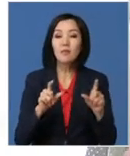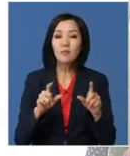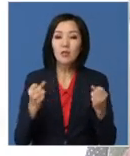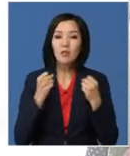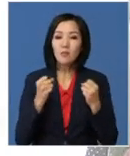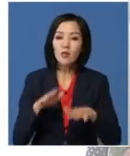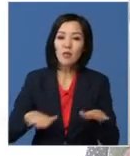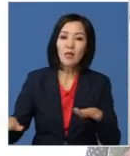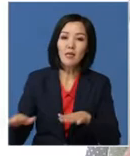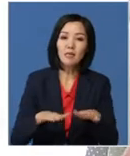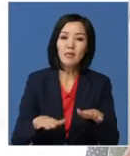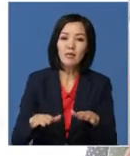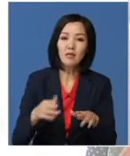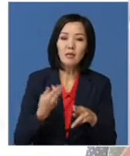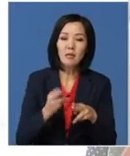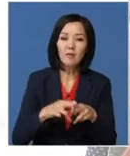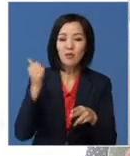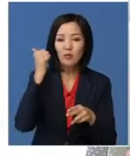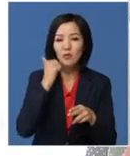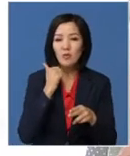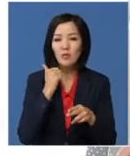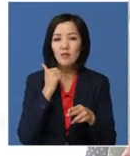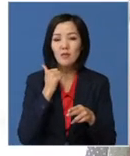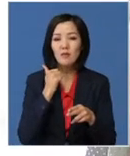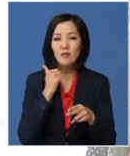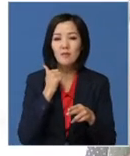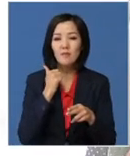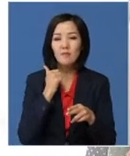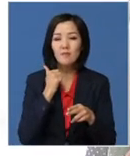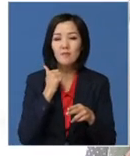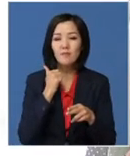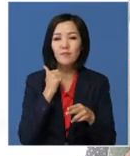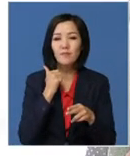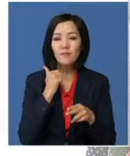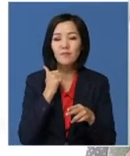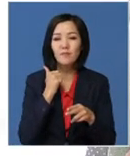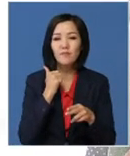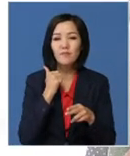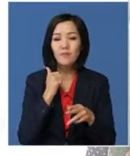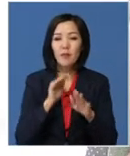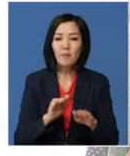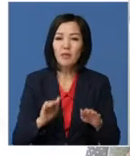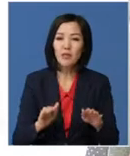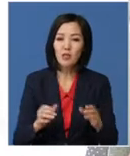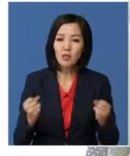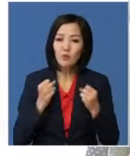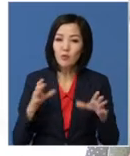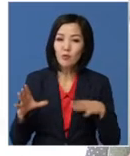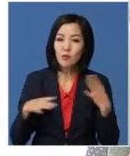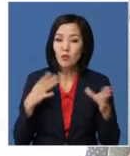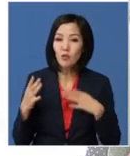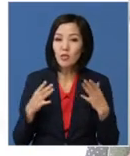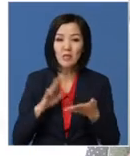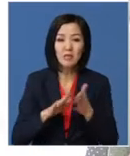алаңдары. Спорт алаңдары әбден тозығы бітіп, әбден көне болып біткен. Ешқандай балдардың спортпен айналысуға мүмкіншілік